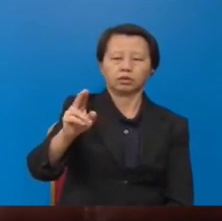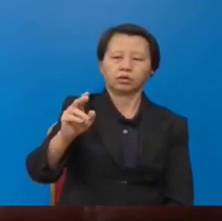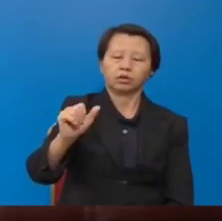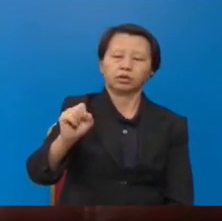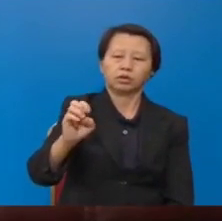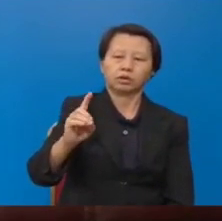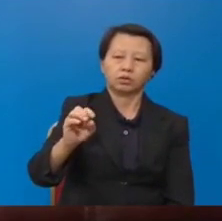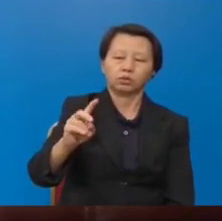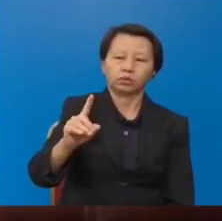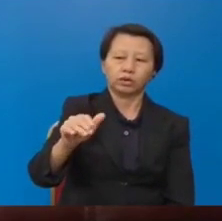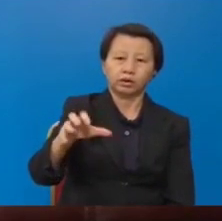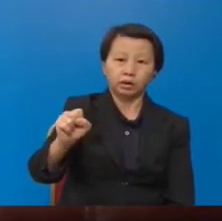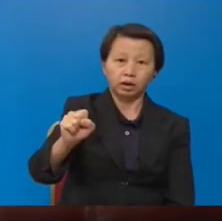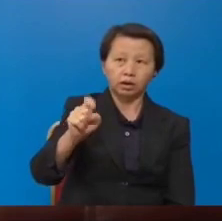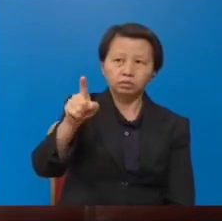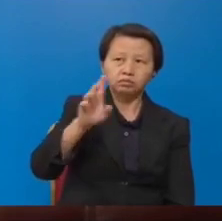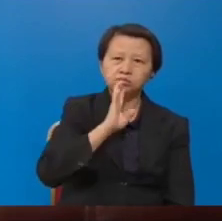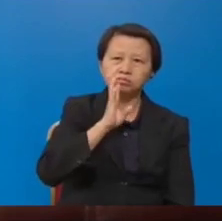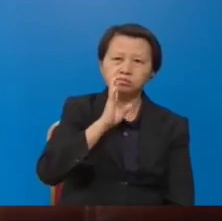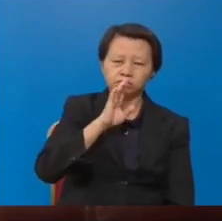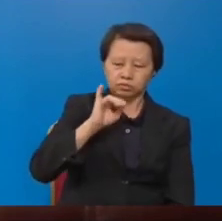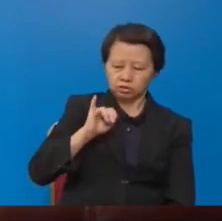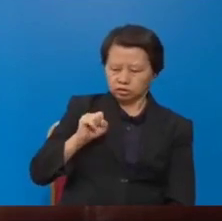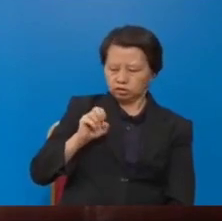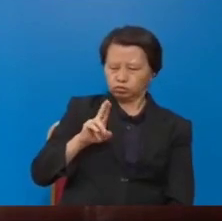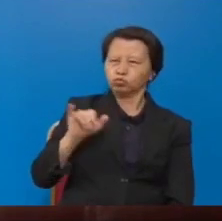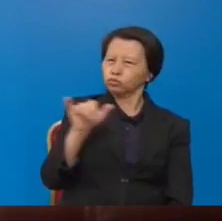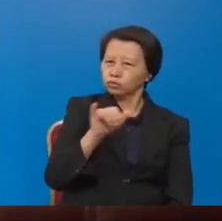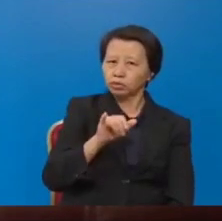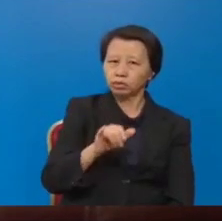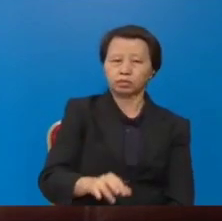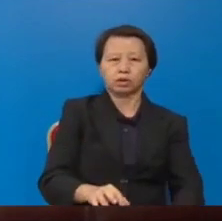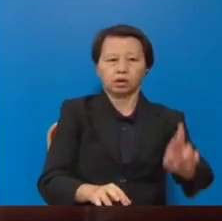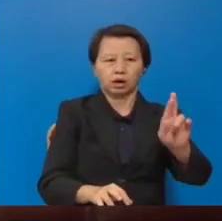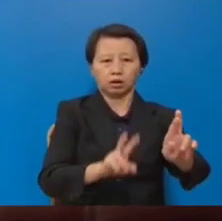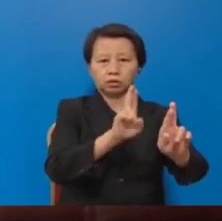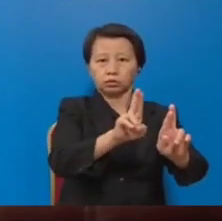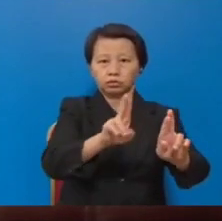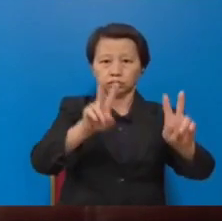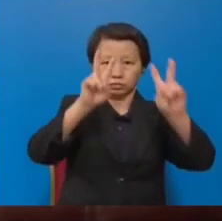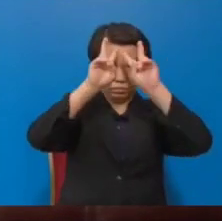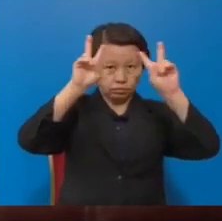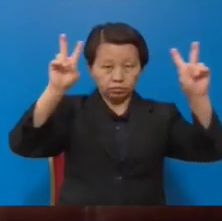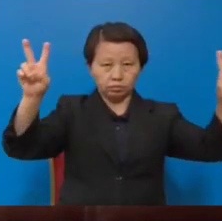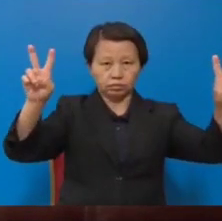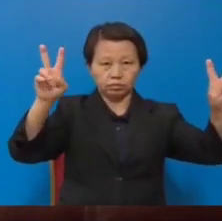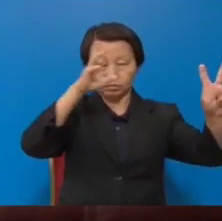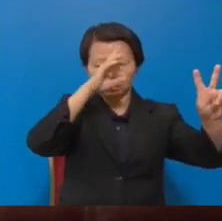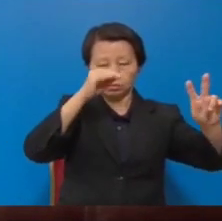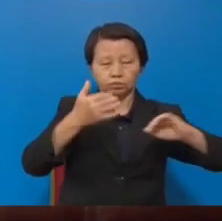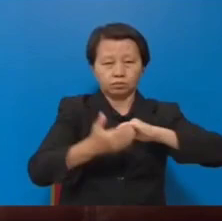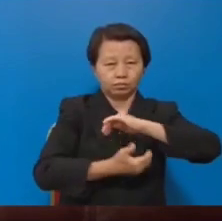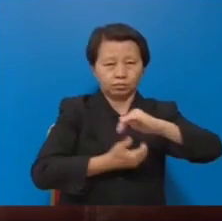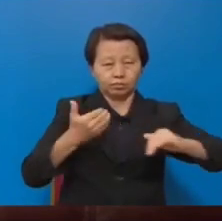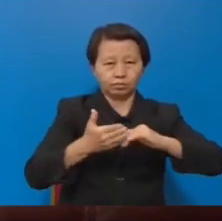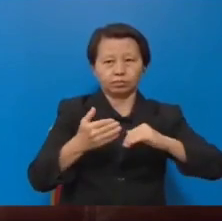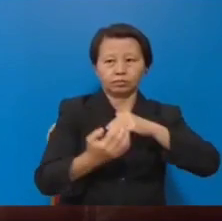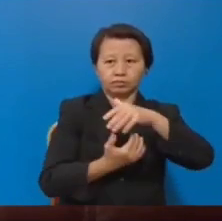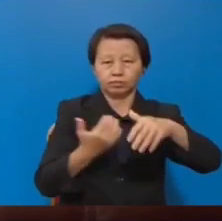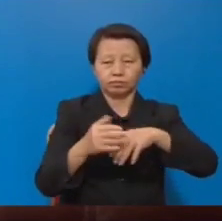laki-laki contoh naik yang menyentuh isu yang sama are you kerah amonia dan rekonsiliasi nasional